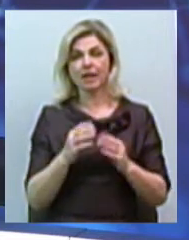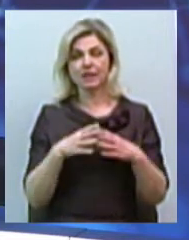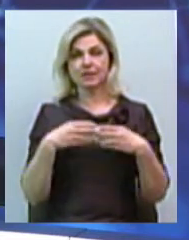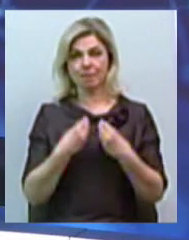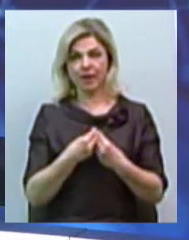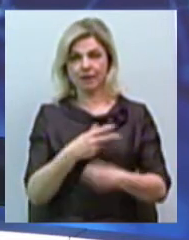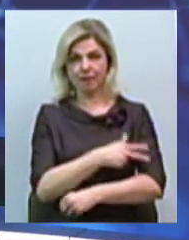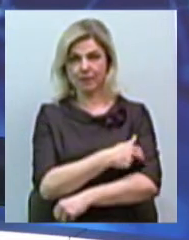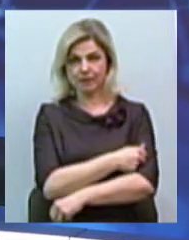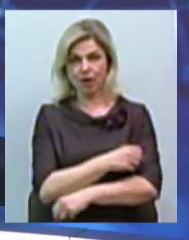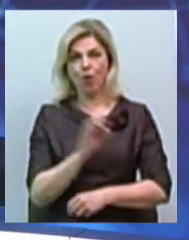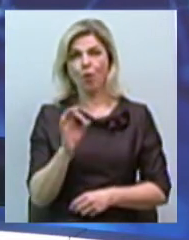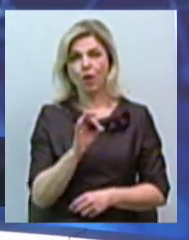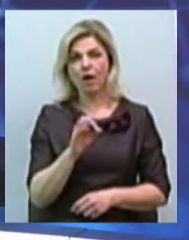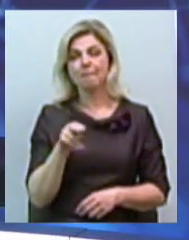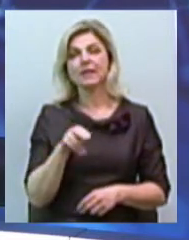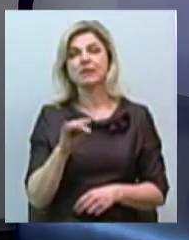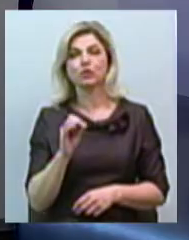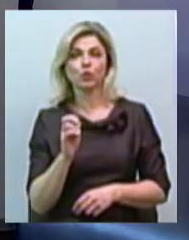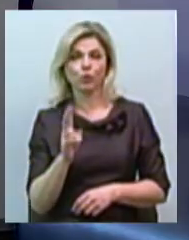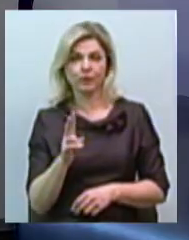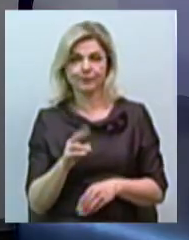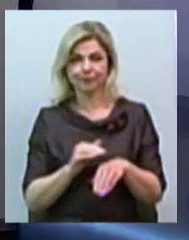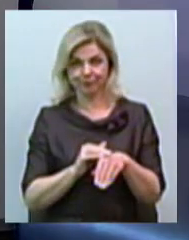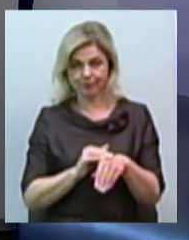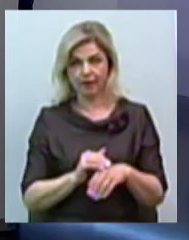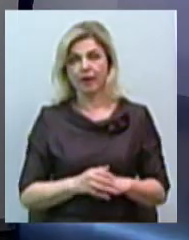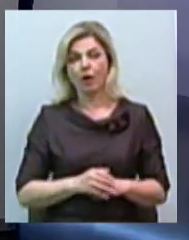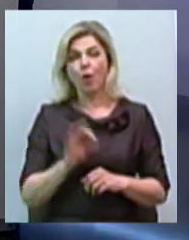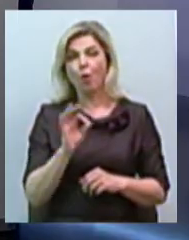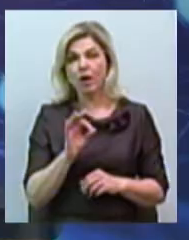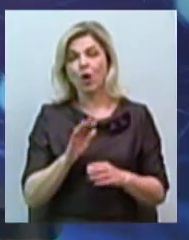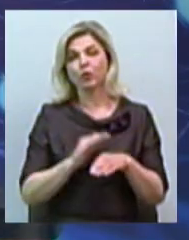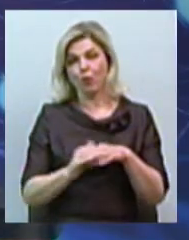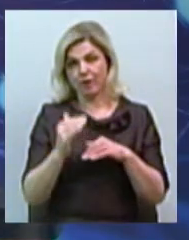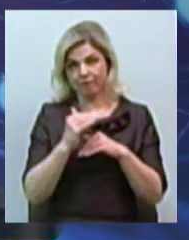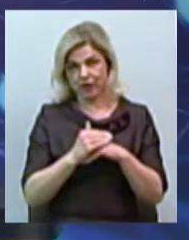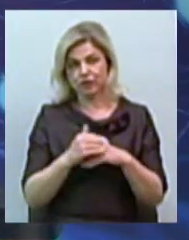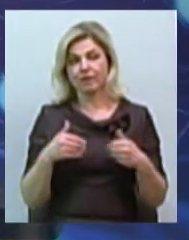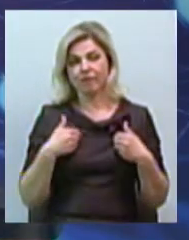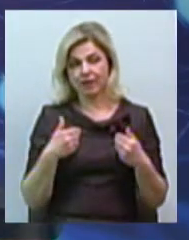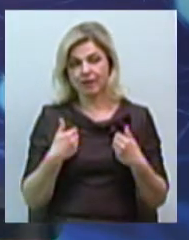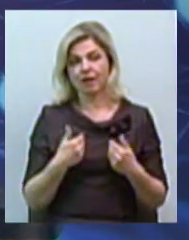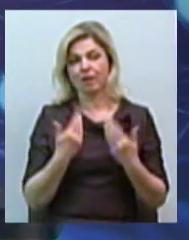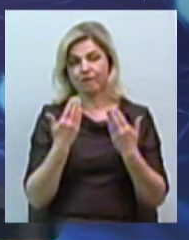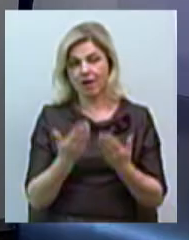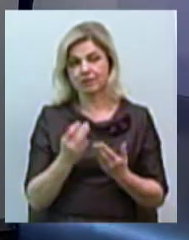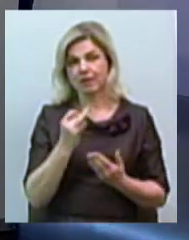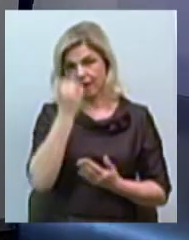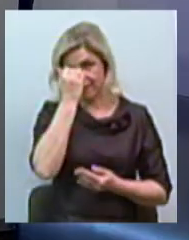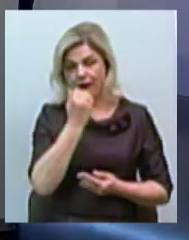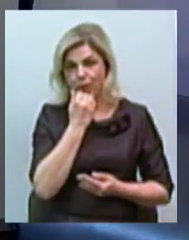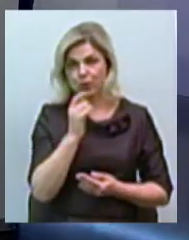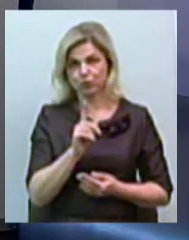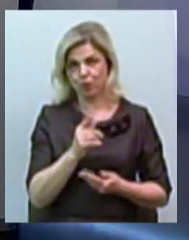медицини Ольга Присяжнюк. Ольга, я вас вітаю в нашій студії. Добрий вечір. Добрий вечір. Дякую за запрошення. А глядачам